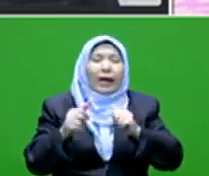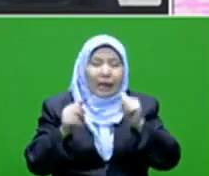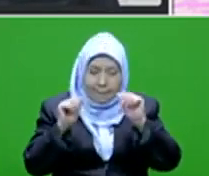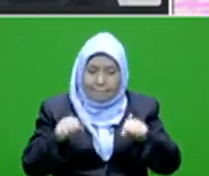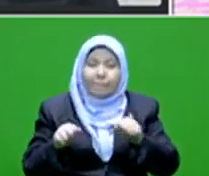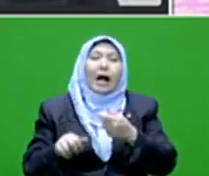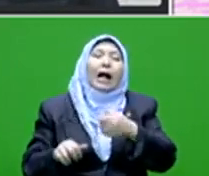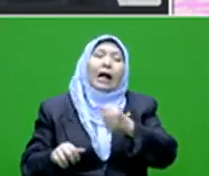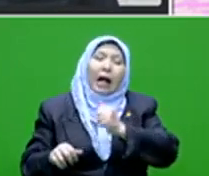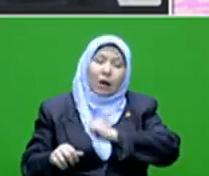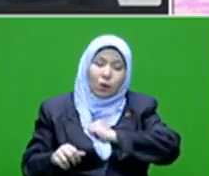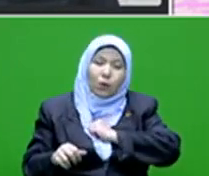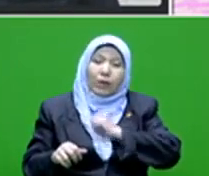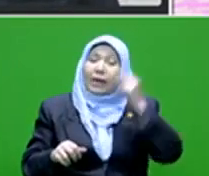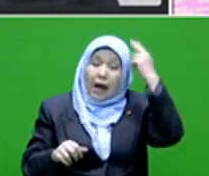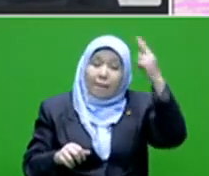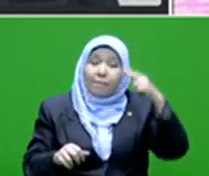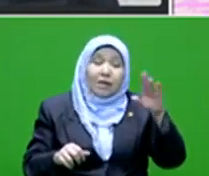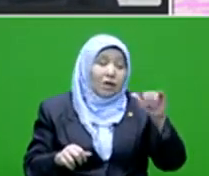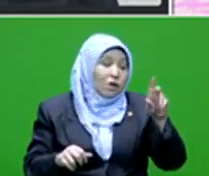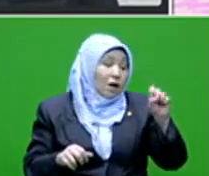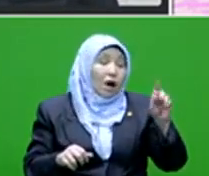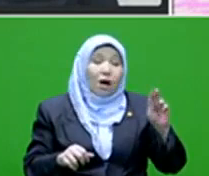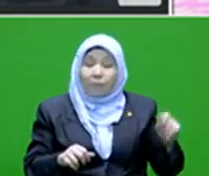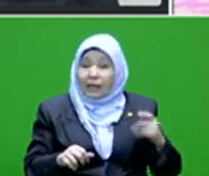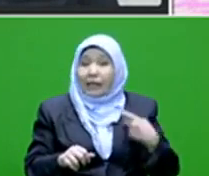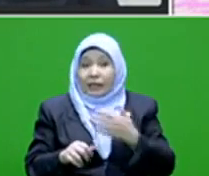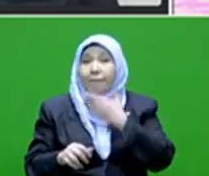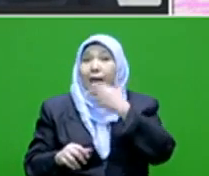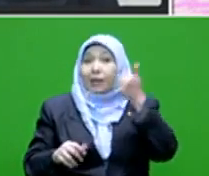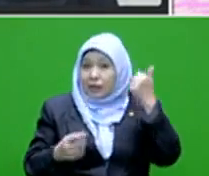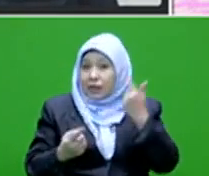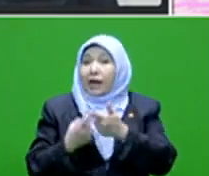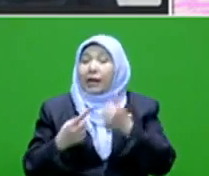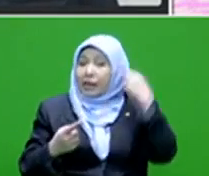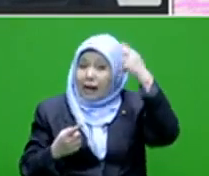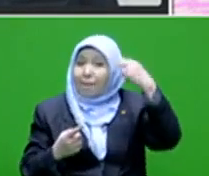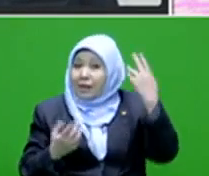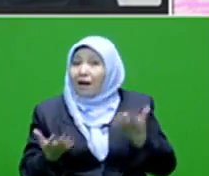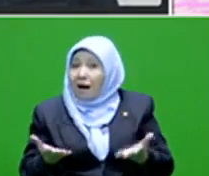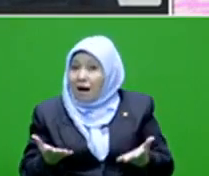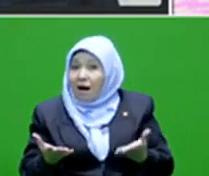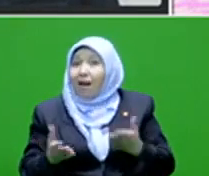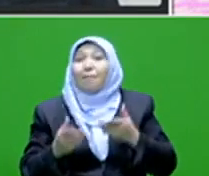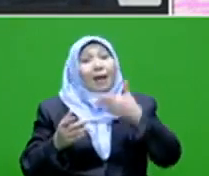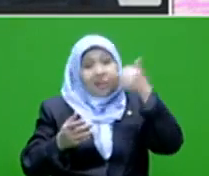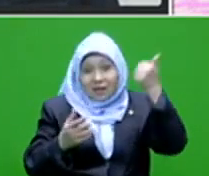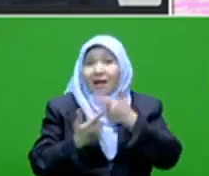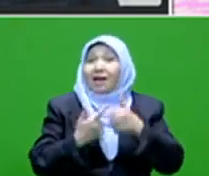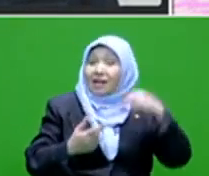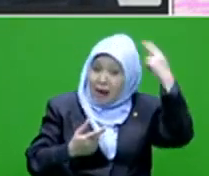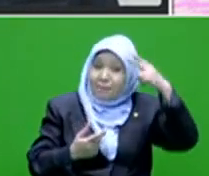keluarga Nabi pun ada berantakan, takkan tiba-tiba keluarga kita lebih soleh daripada keluarga Nabi. Yang itu semua orang kena setuju.